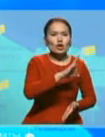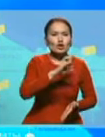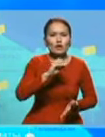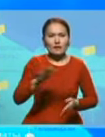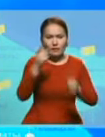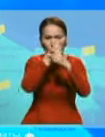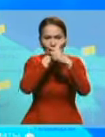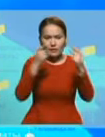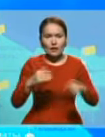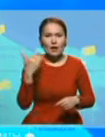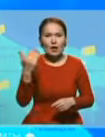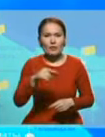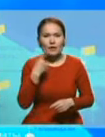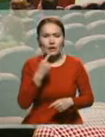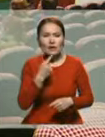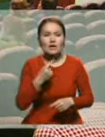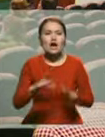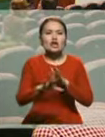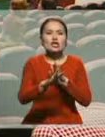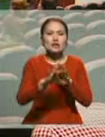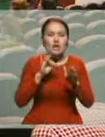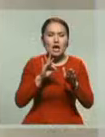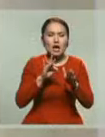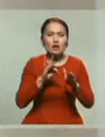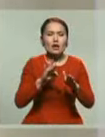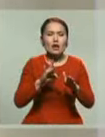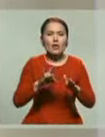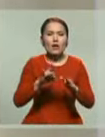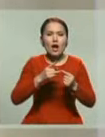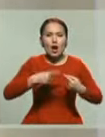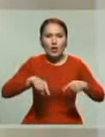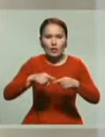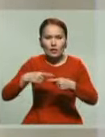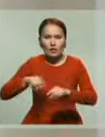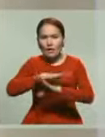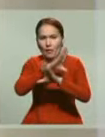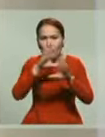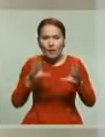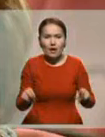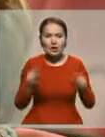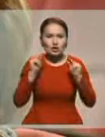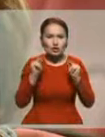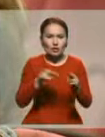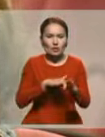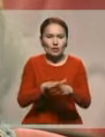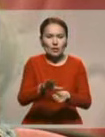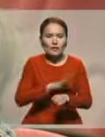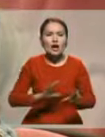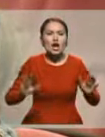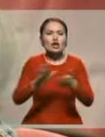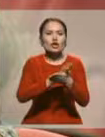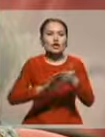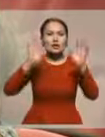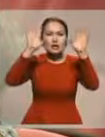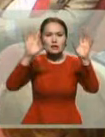Сүйіндіков мәлімдеді. Оның айтуынша тек қана сайлау алдындағы өткізу сондай қоғамдық пікірге сұрау салу нәтижелерін жариялау шартының жекелеген заң